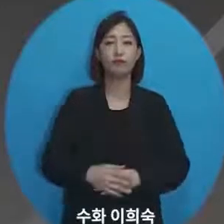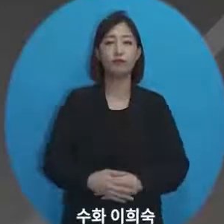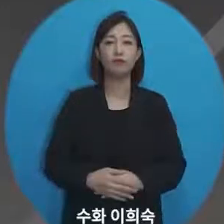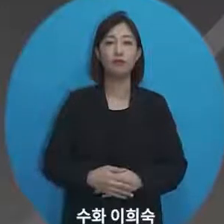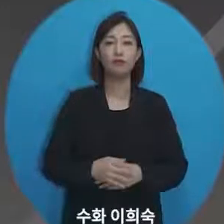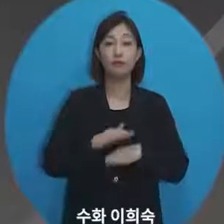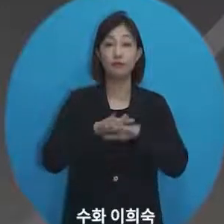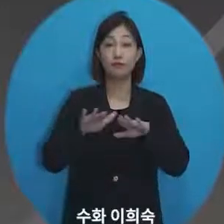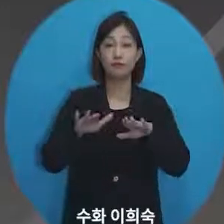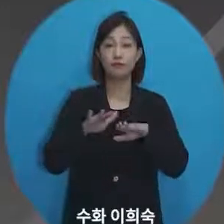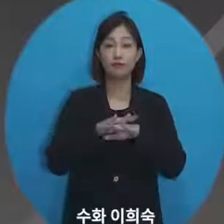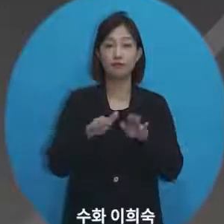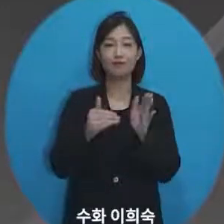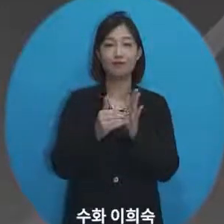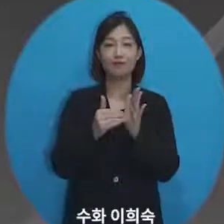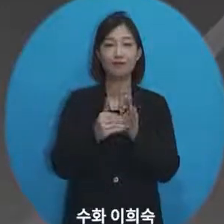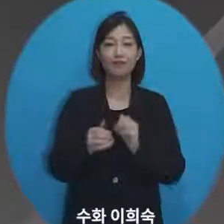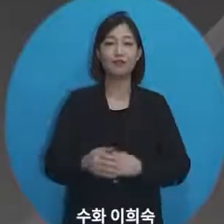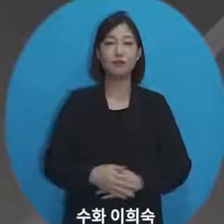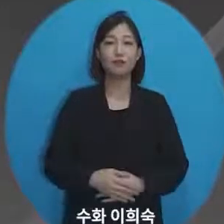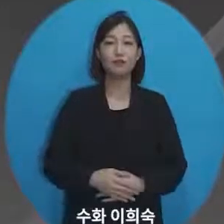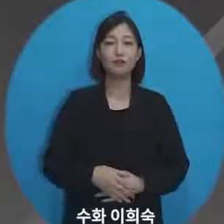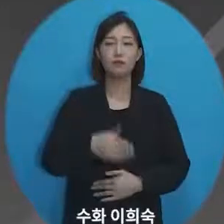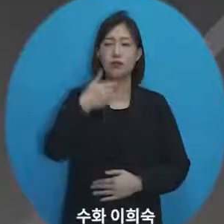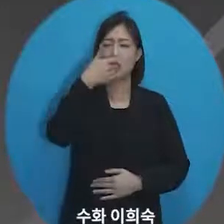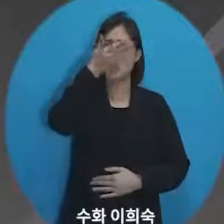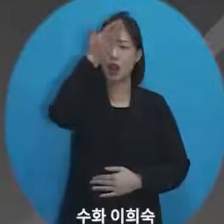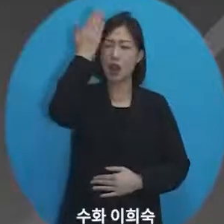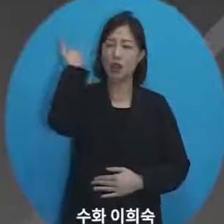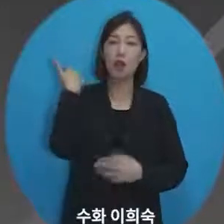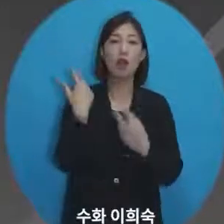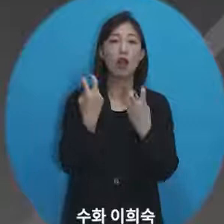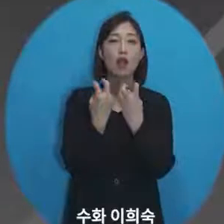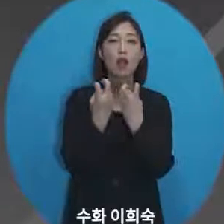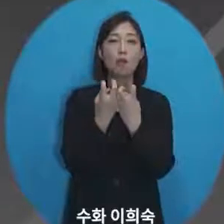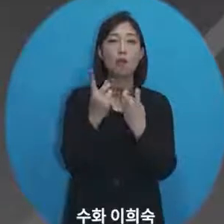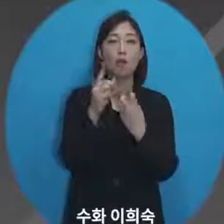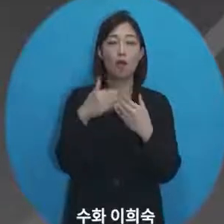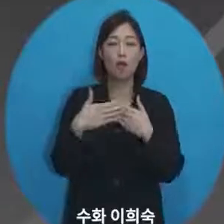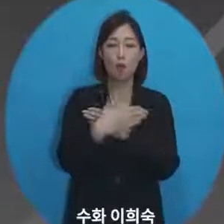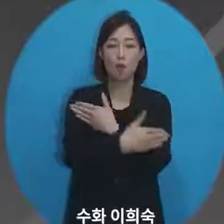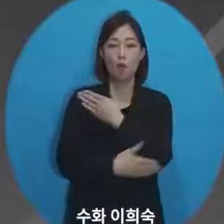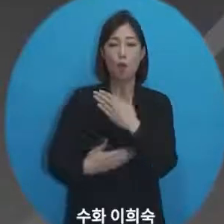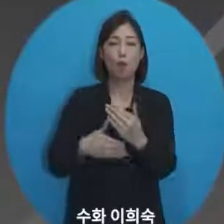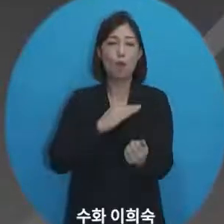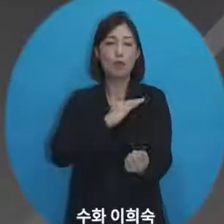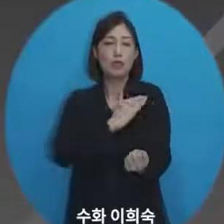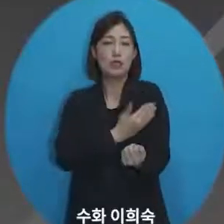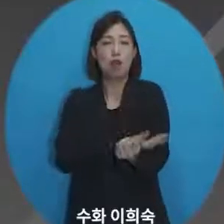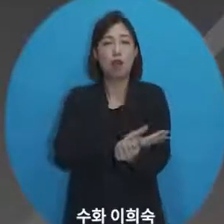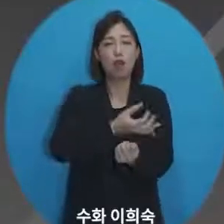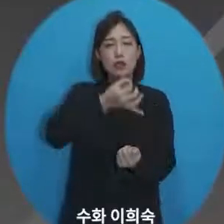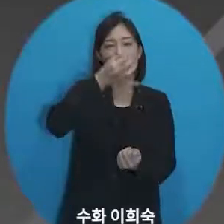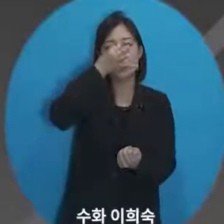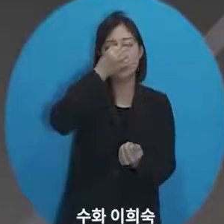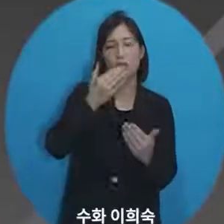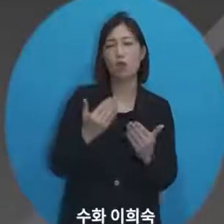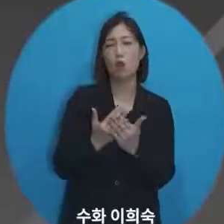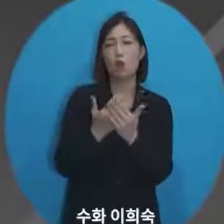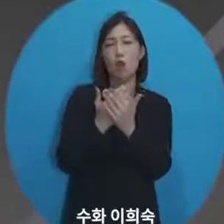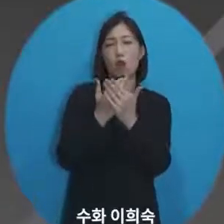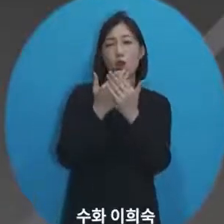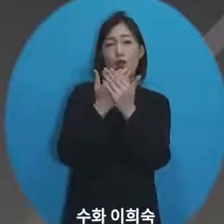수 있겠죠. 예전 같으면은 그 신체적 능력, 보조기구를 사용해서 기존에 있는